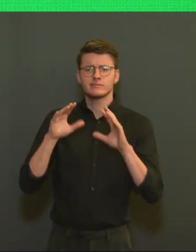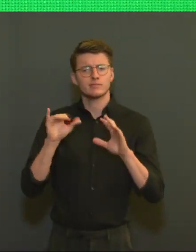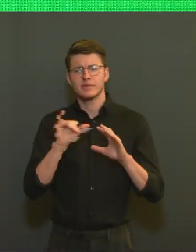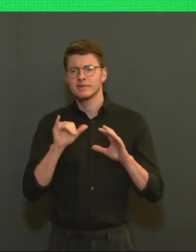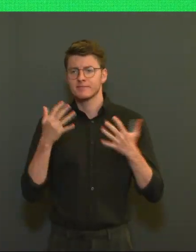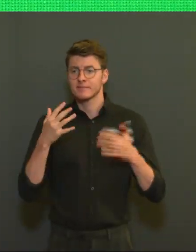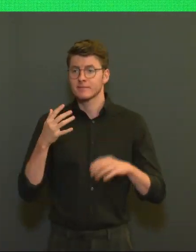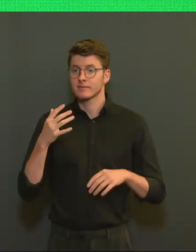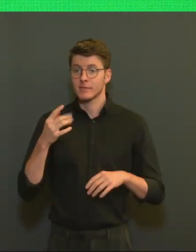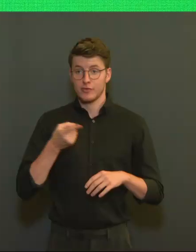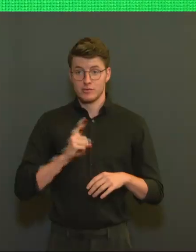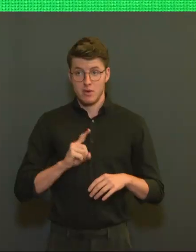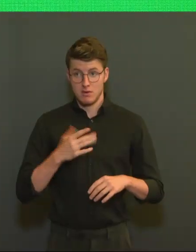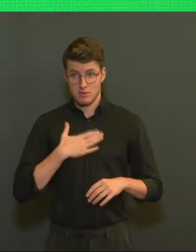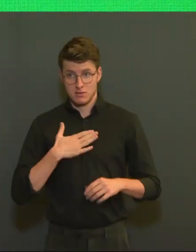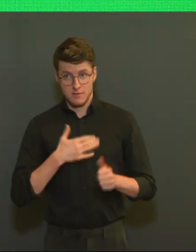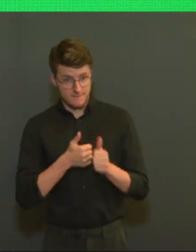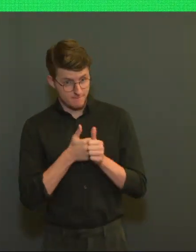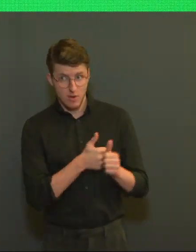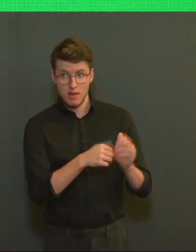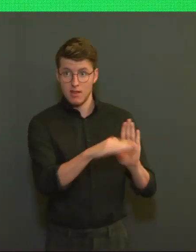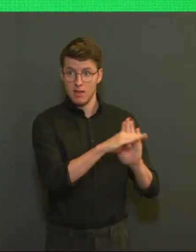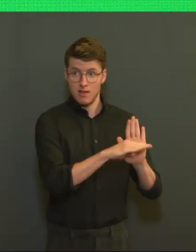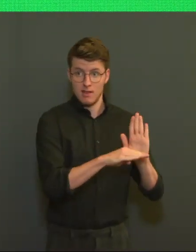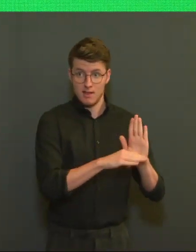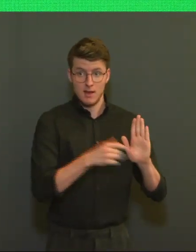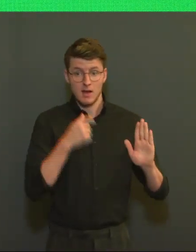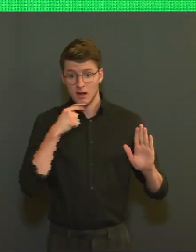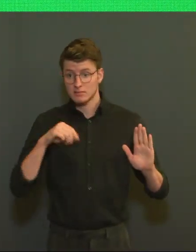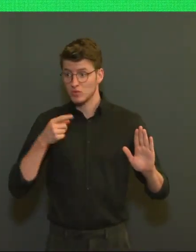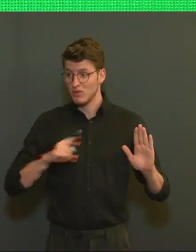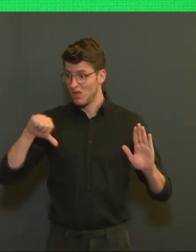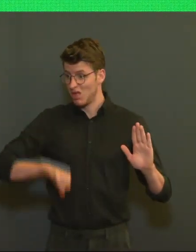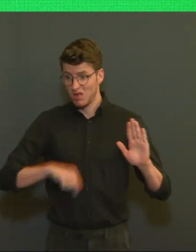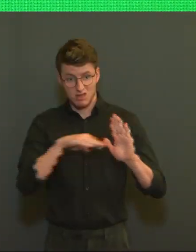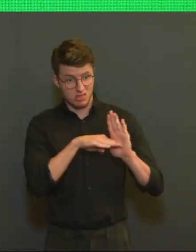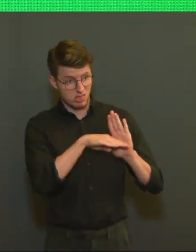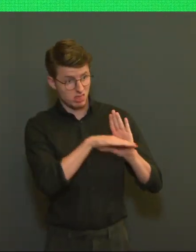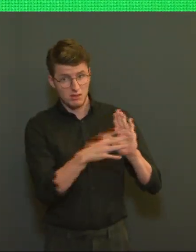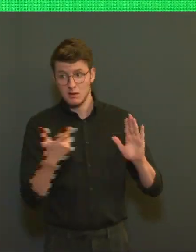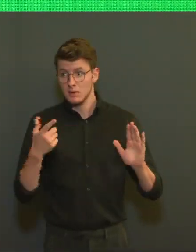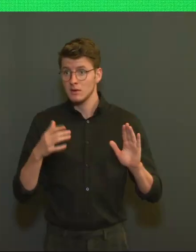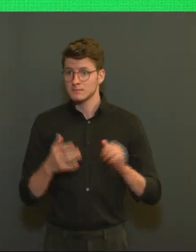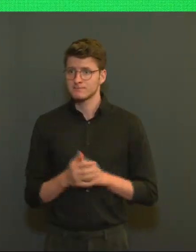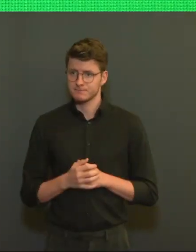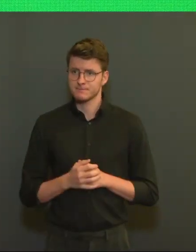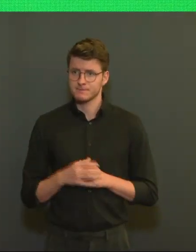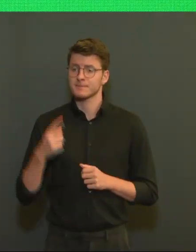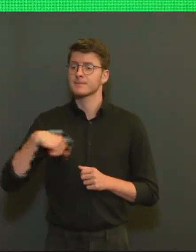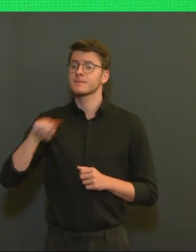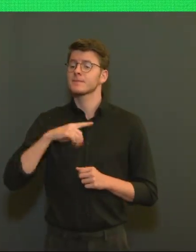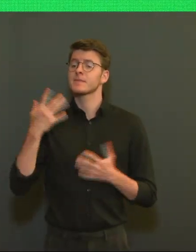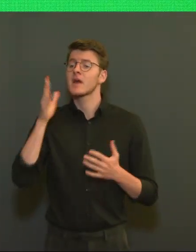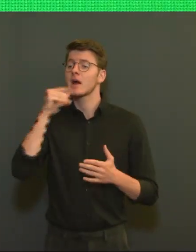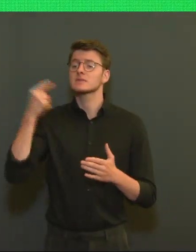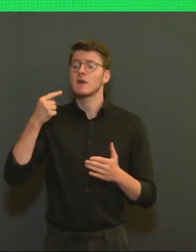curve. Tijdens de piek, in de maanden maart, april, zijn we er samen in geslaagd om deze piek af te vlakken. De